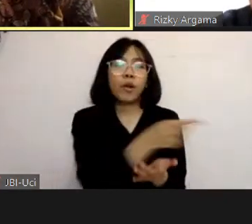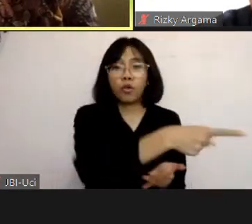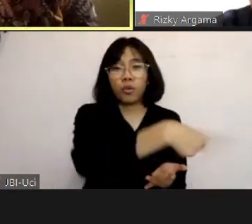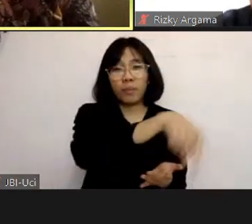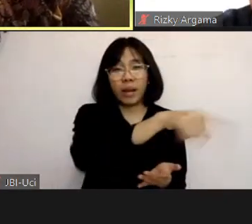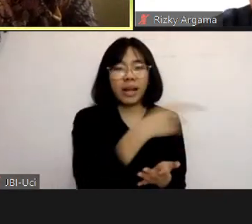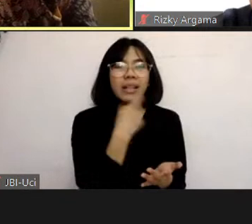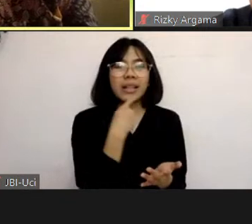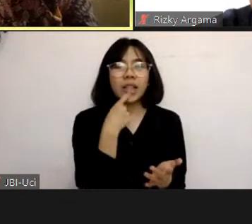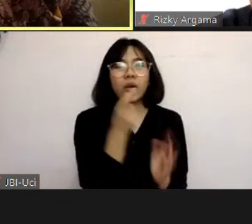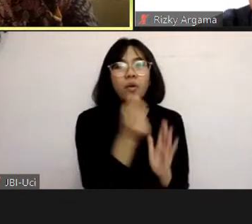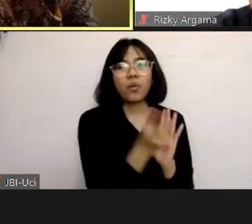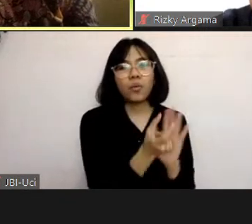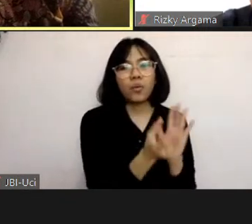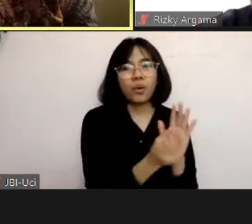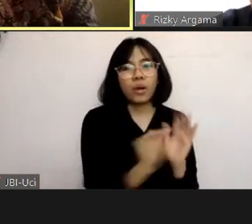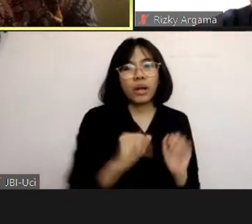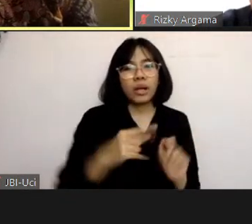memperlihatkan bahwa